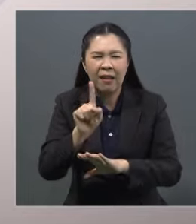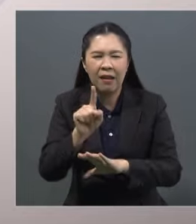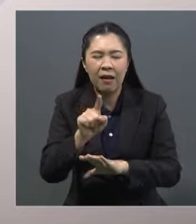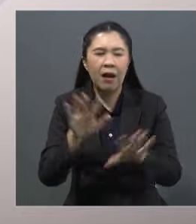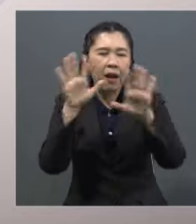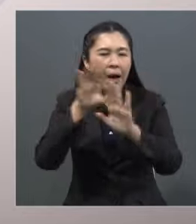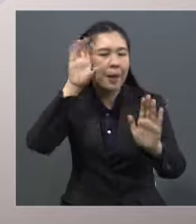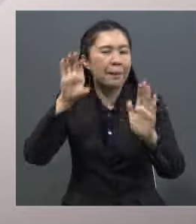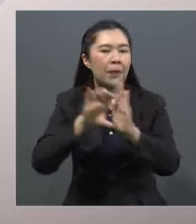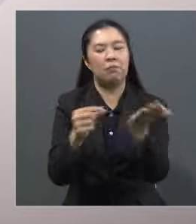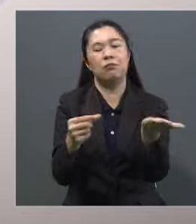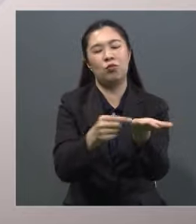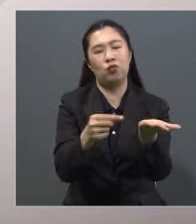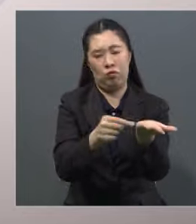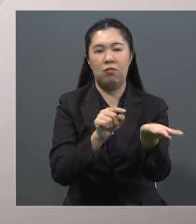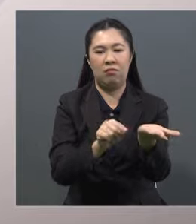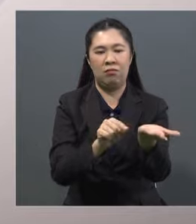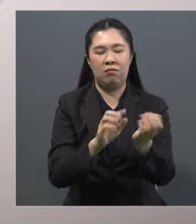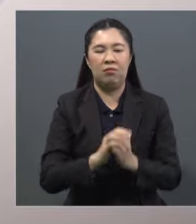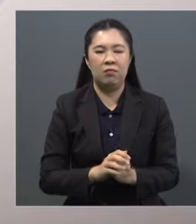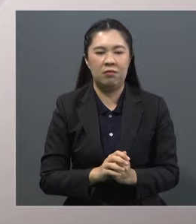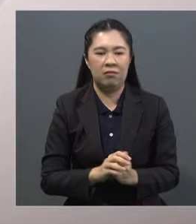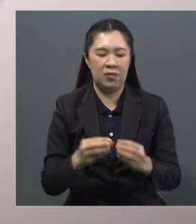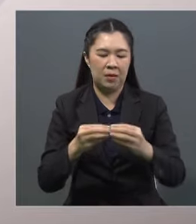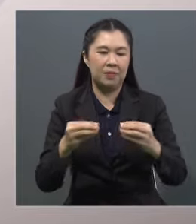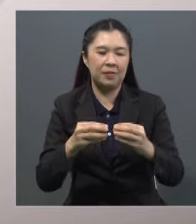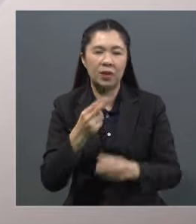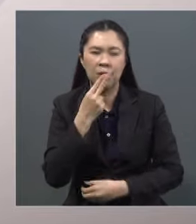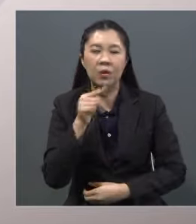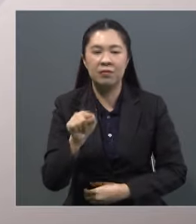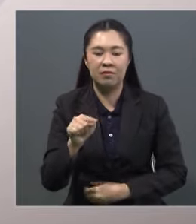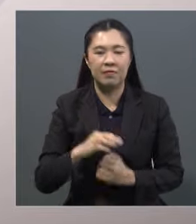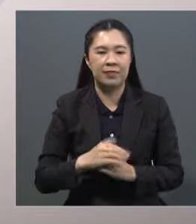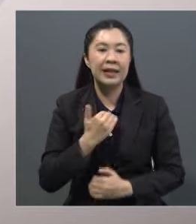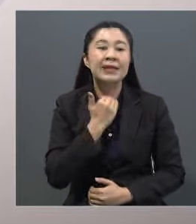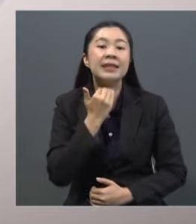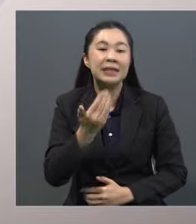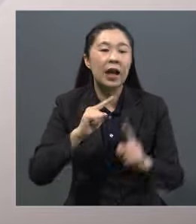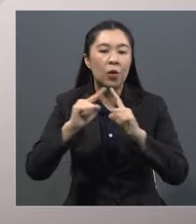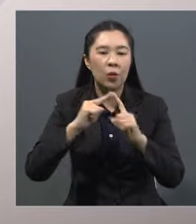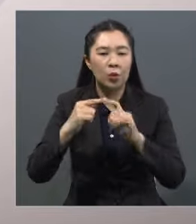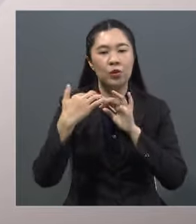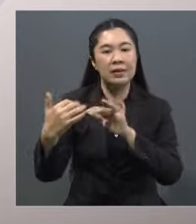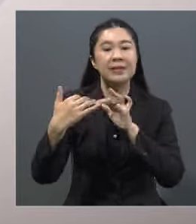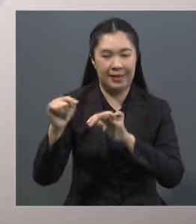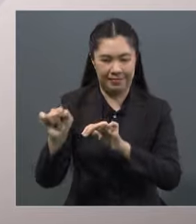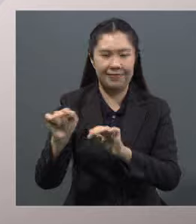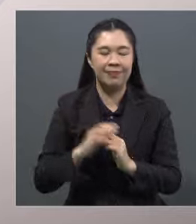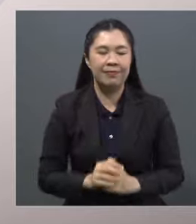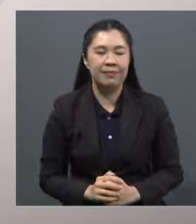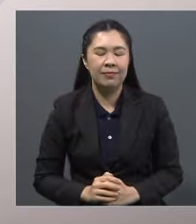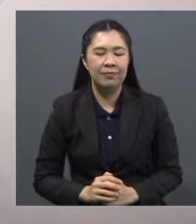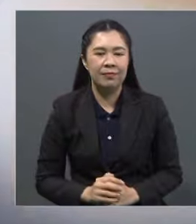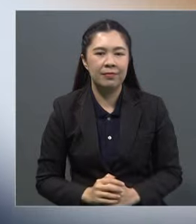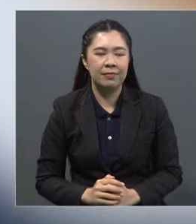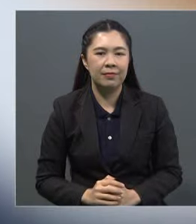แต่มันเป็นบุหรี่ไฟฟ้าเป็นพอดด้วยเป็นน้ำยาบุหรี่ไฟฟ้านะคะ เดี๋ยวฟังเสียงสนทนาคุณครูกับนักเรียนชั้นป.1กันหน่อยครับ